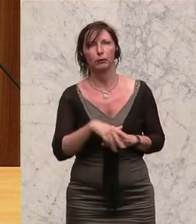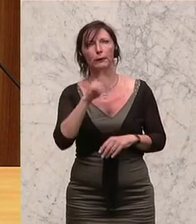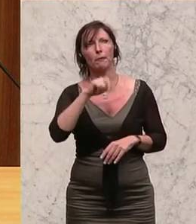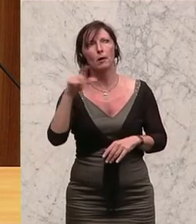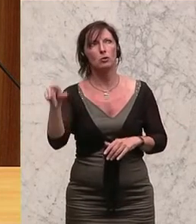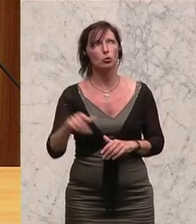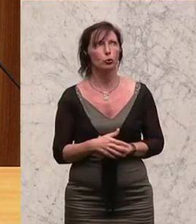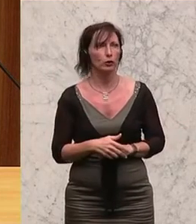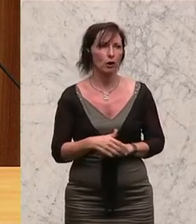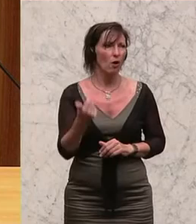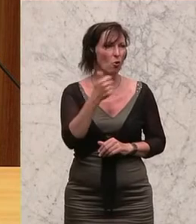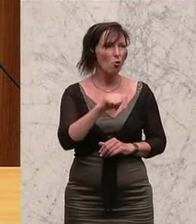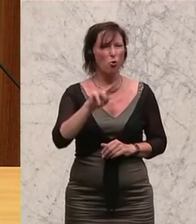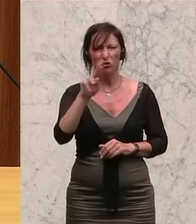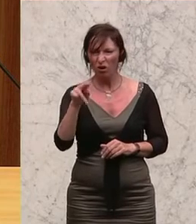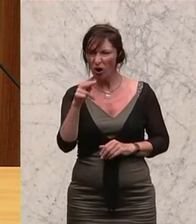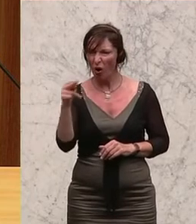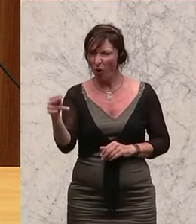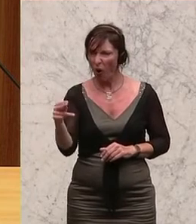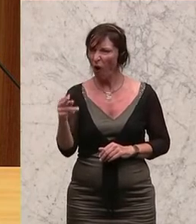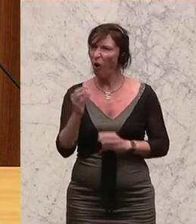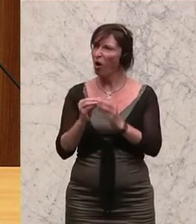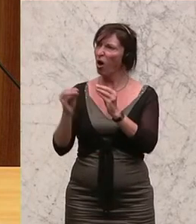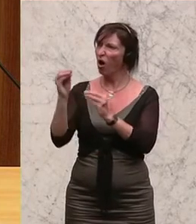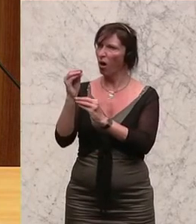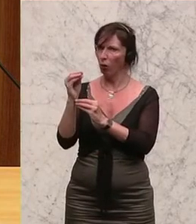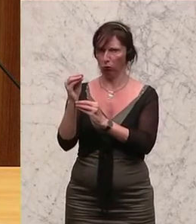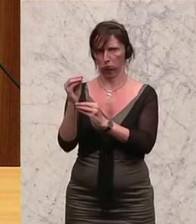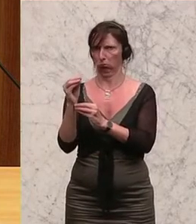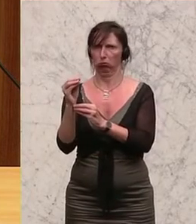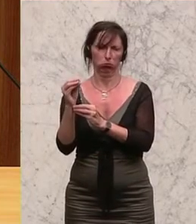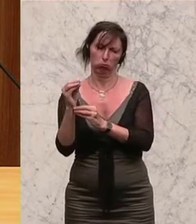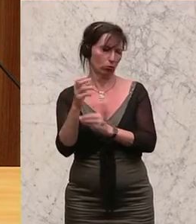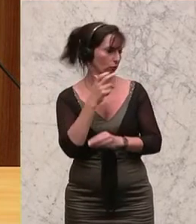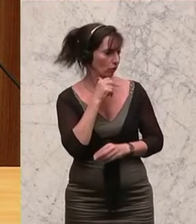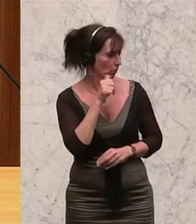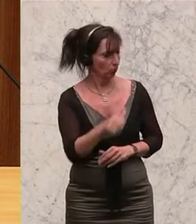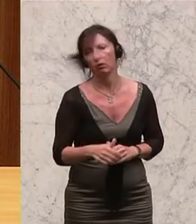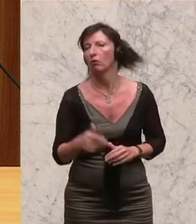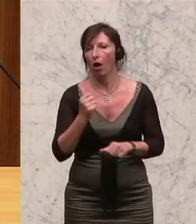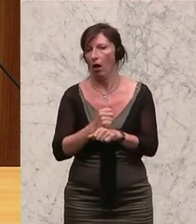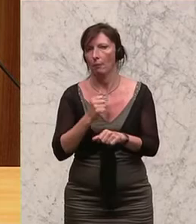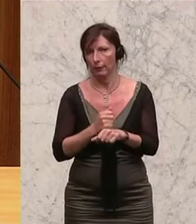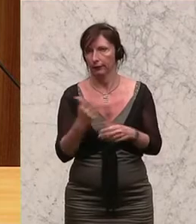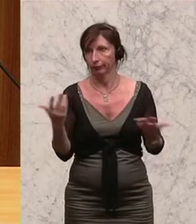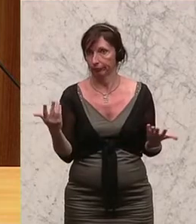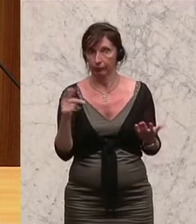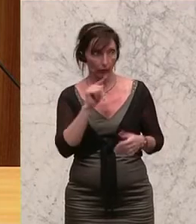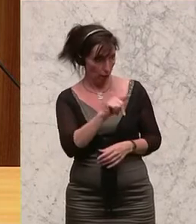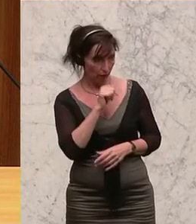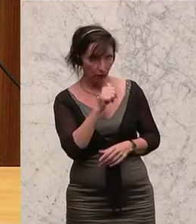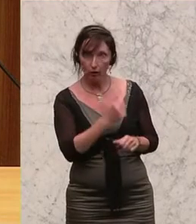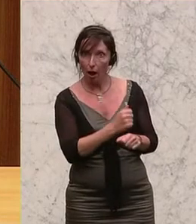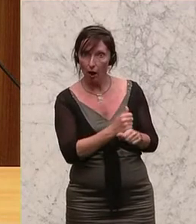sagen, wegen 100 Euro mehr gehe ich nicht arbeiten. Die zweite Seite der Medaille ist natürlich, wenn er nicht arbeiten